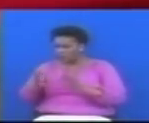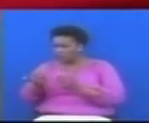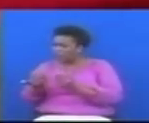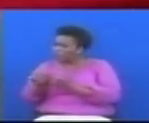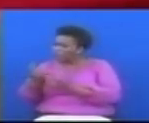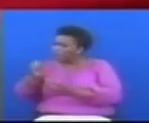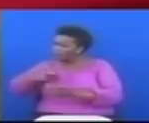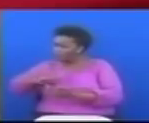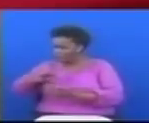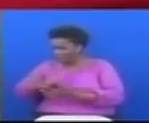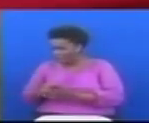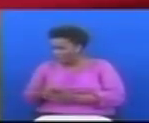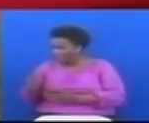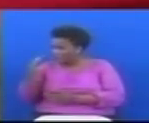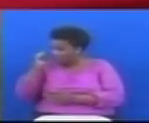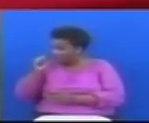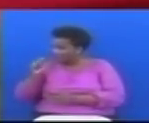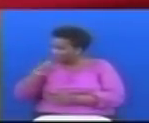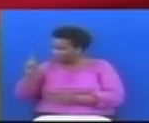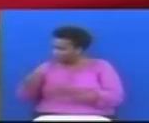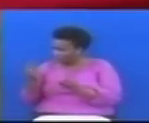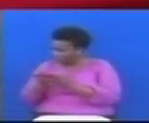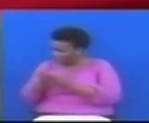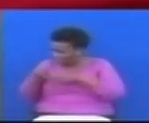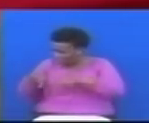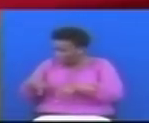lile la jana na la leo, kwa hiyo tunakuwa na barabara mbili.